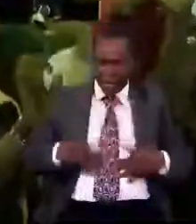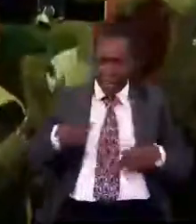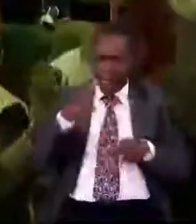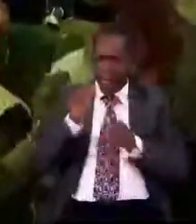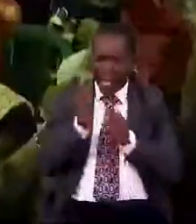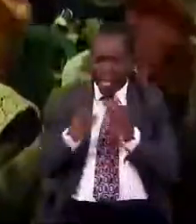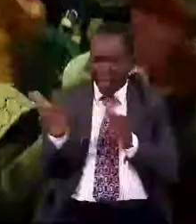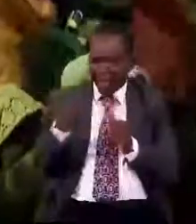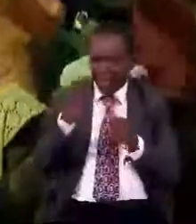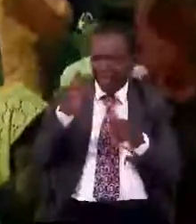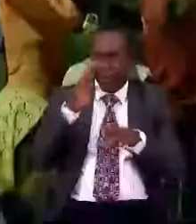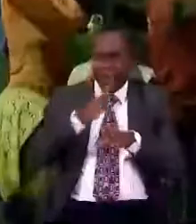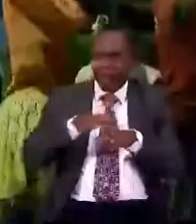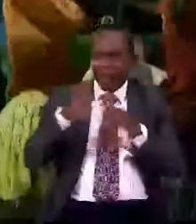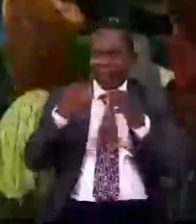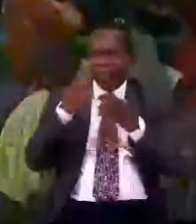de Jésus-Christ.